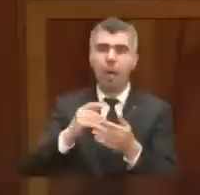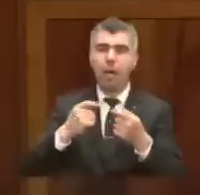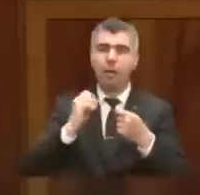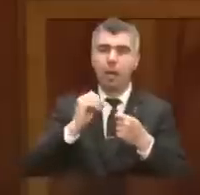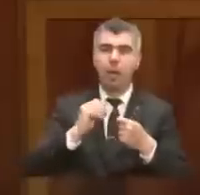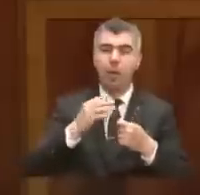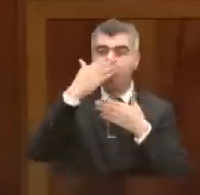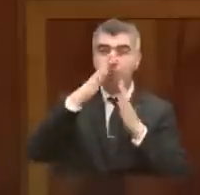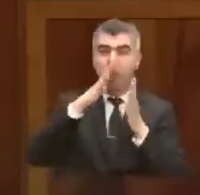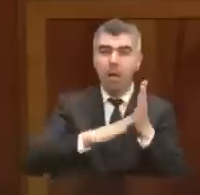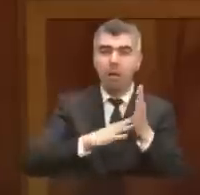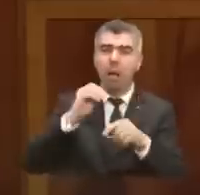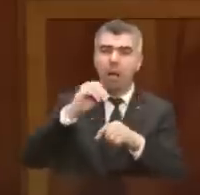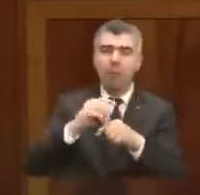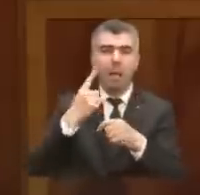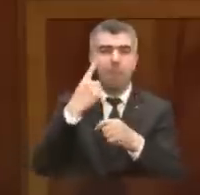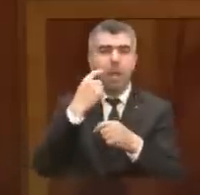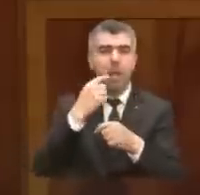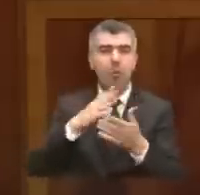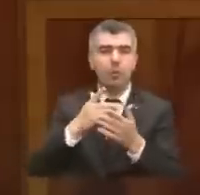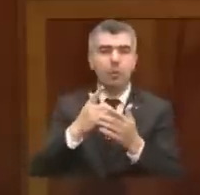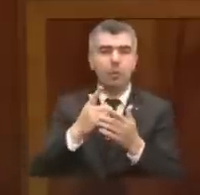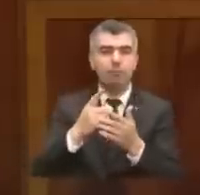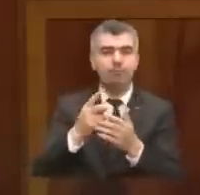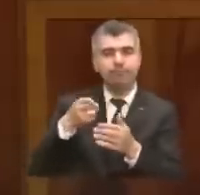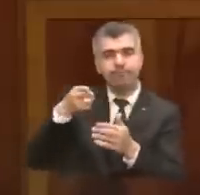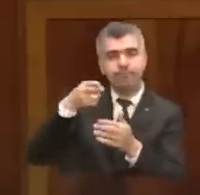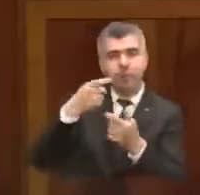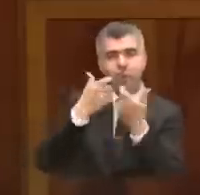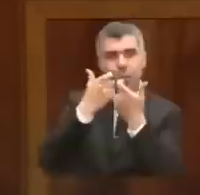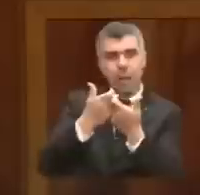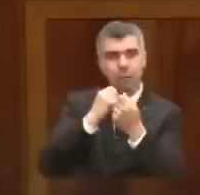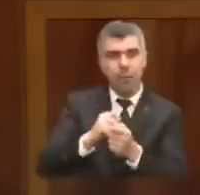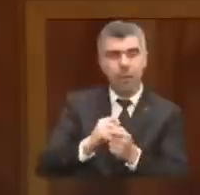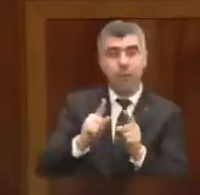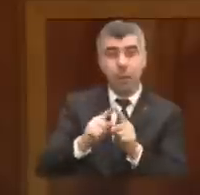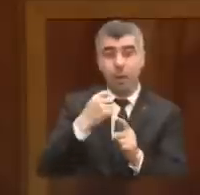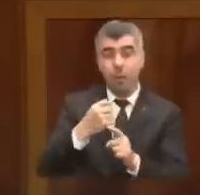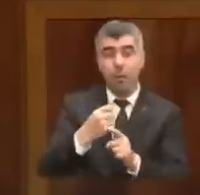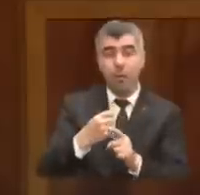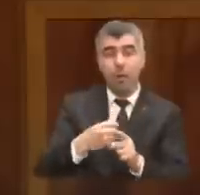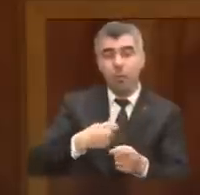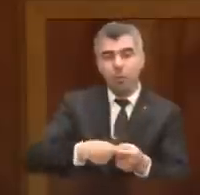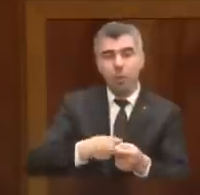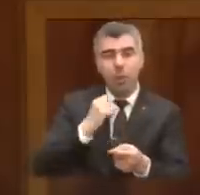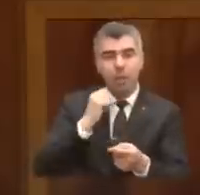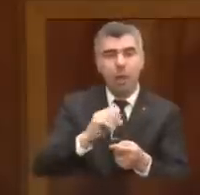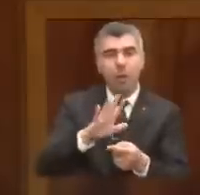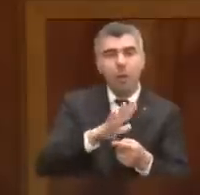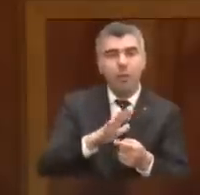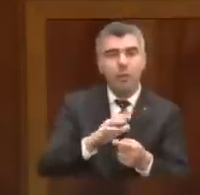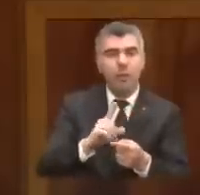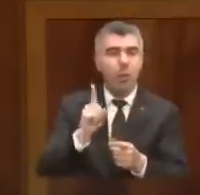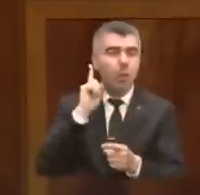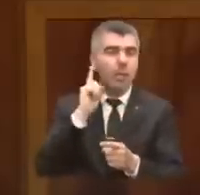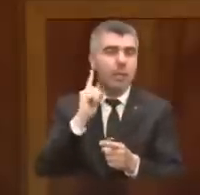وفجاه كينهاروا بالبكاء امام عدسات الكاميرات. طبعا كما تقول الحكمه، الكرش الجيعانه ما عندهاش الودن باش